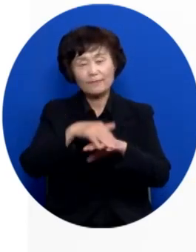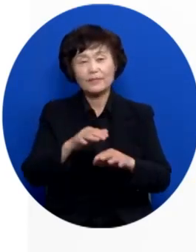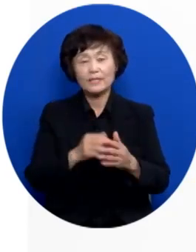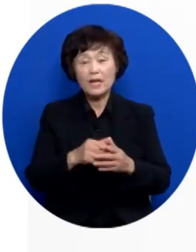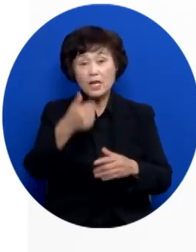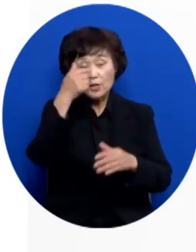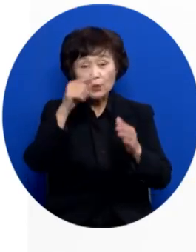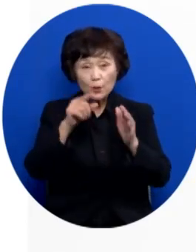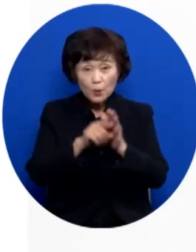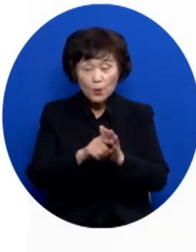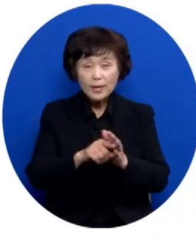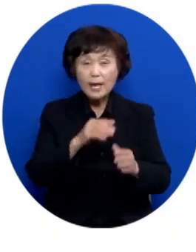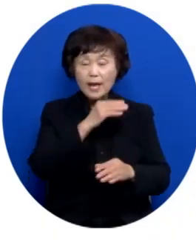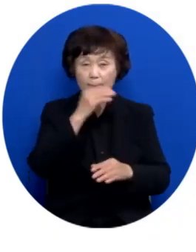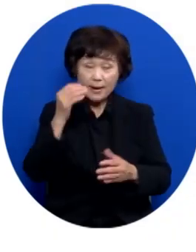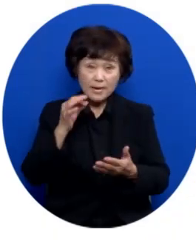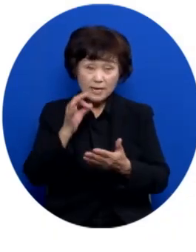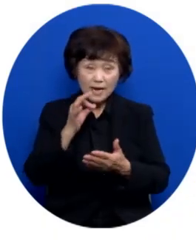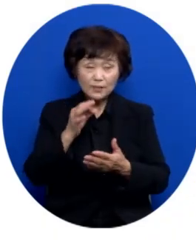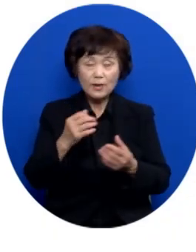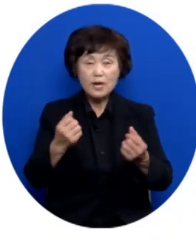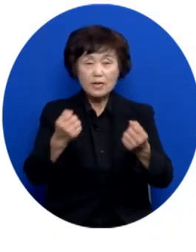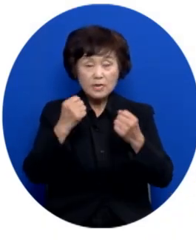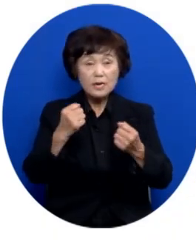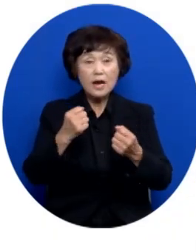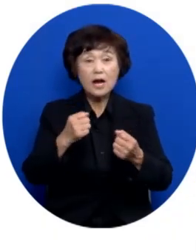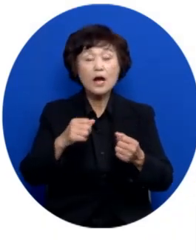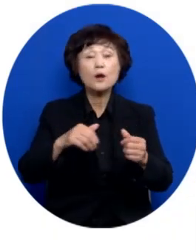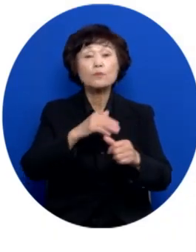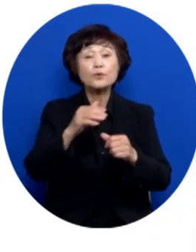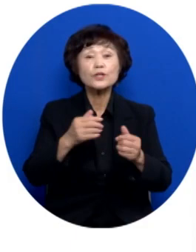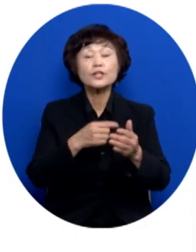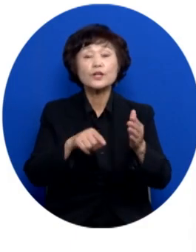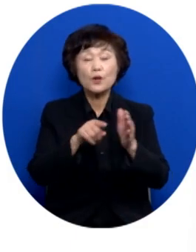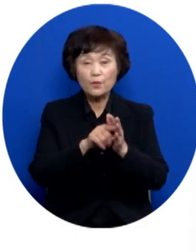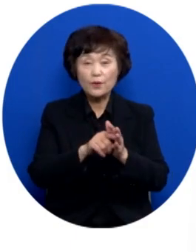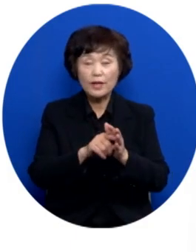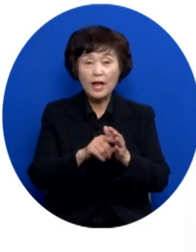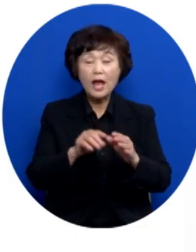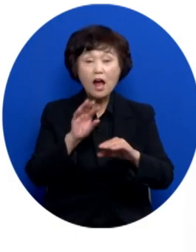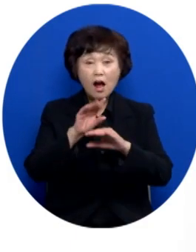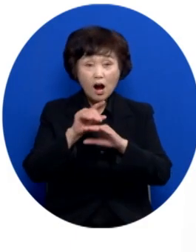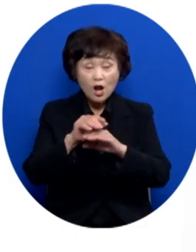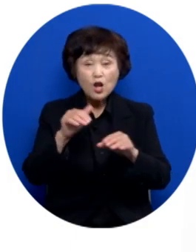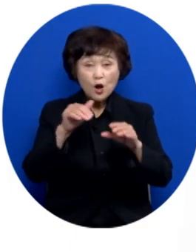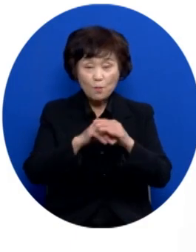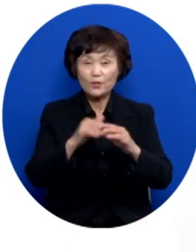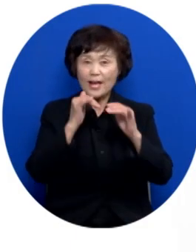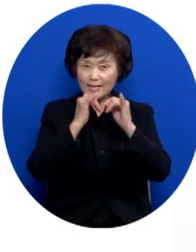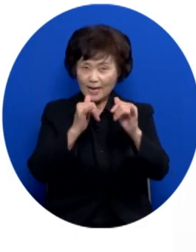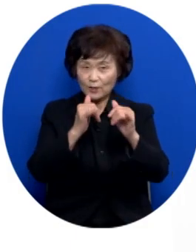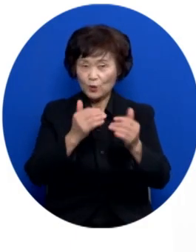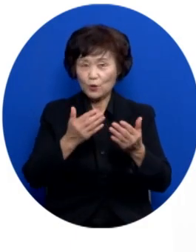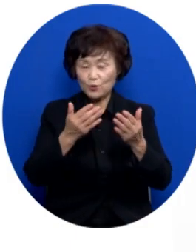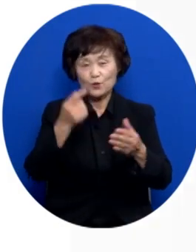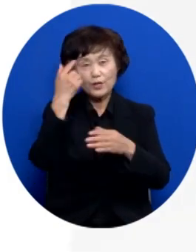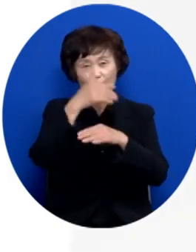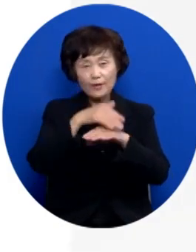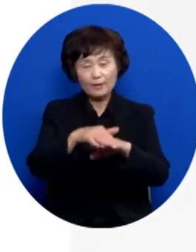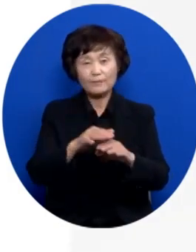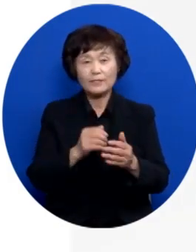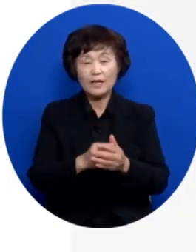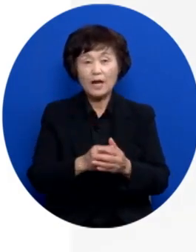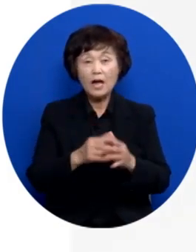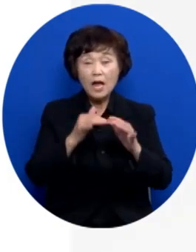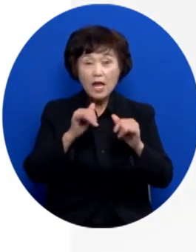바른 가치와 건전한 사회풍토 조성에 기여한 언론인들을 위한 특별상인 언론 문화상 시상할 계획입니다